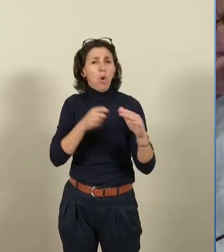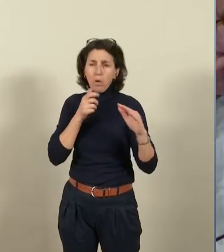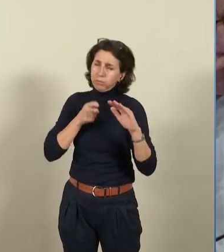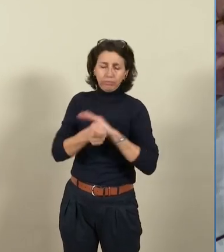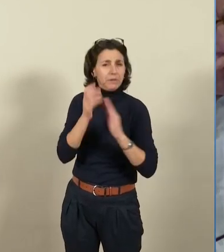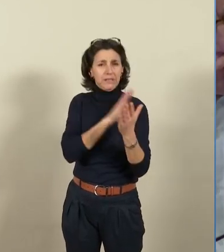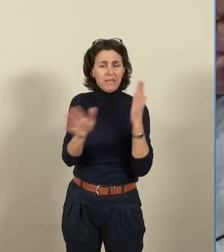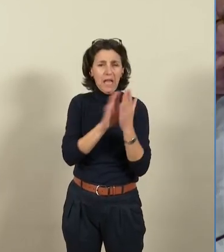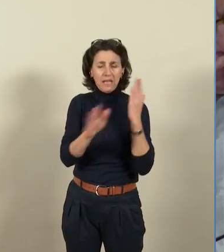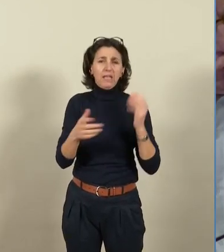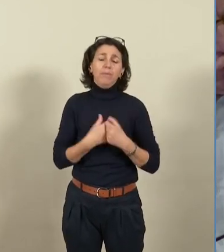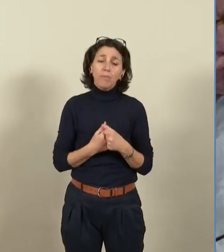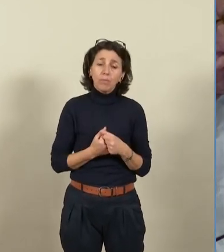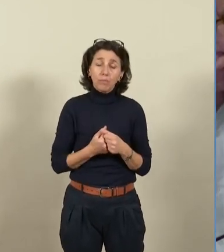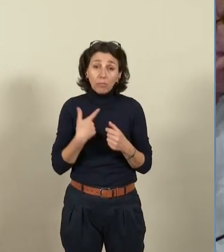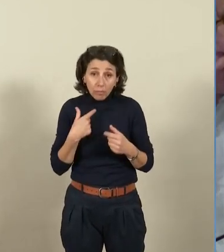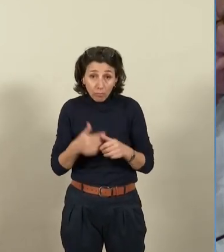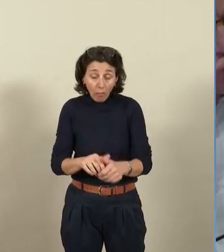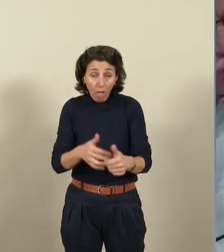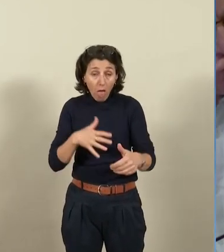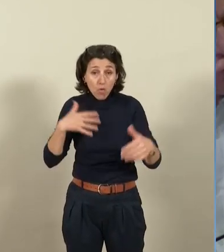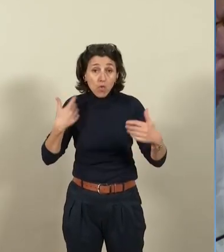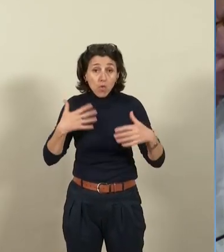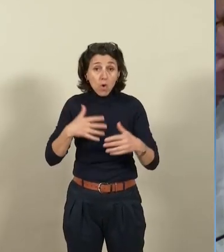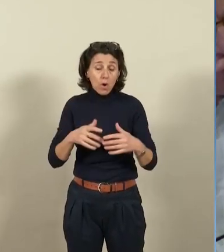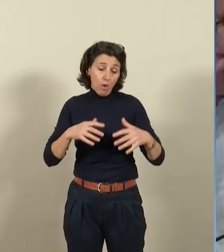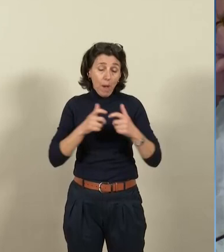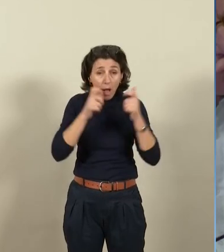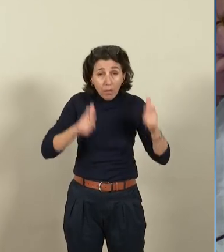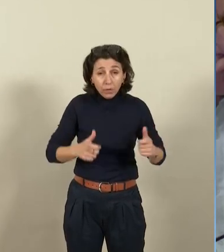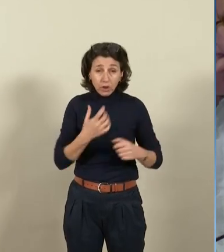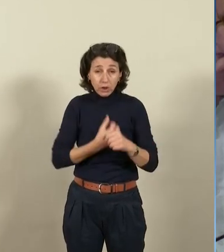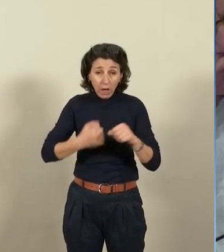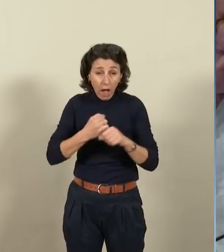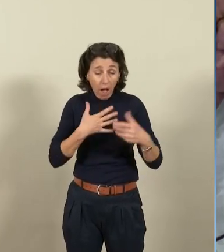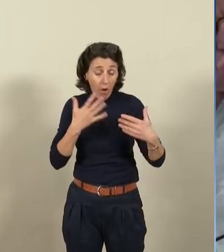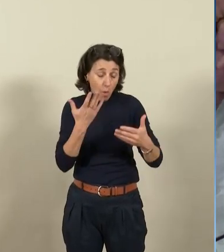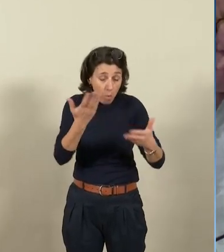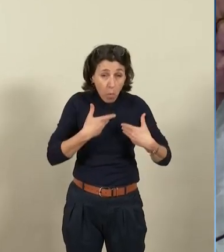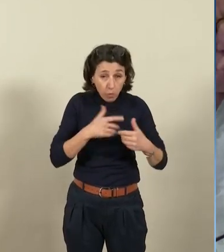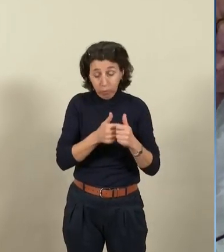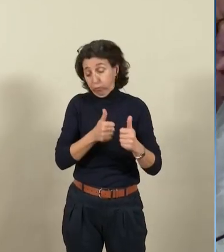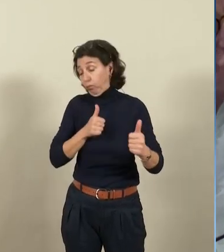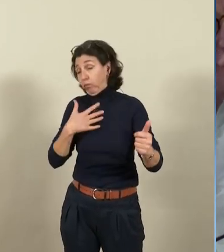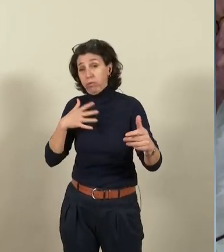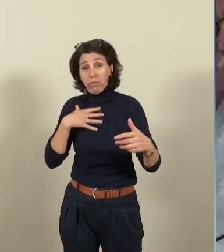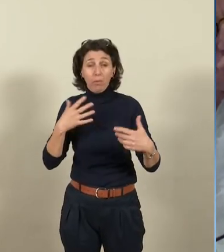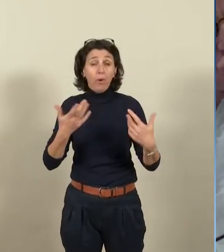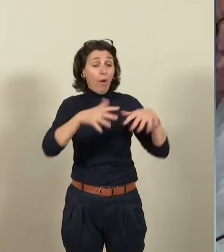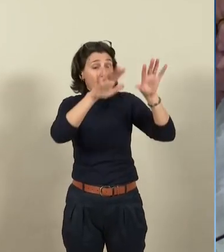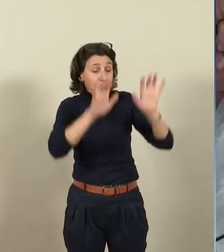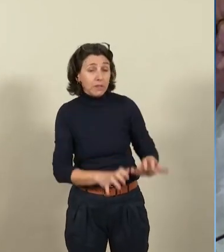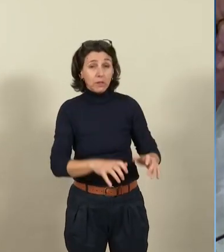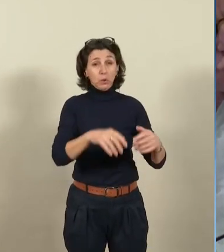gaz que vous proposez de mettre en place c'est le paradis de la bureaucratie dès le début de la délibération on comprend le